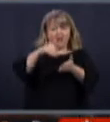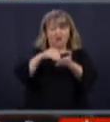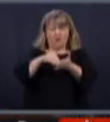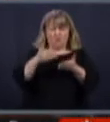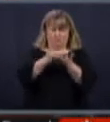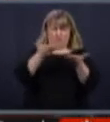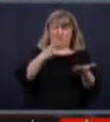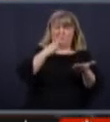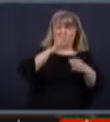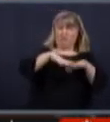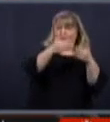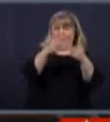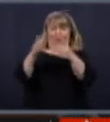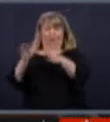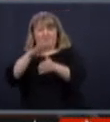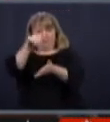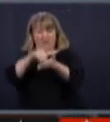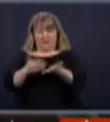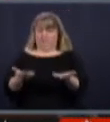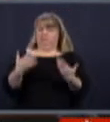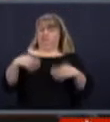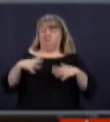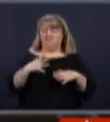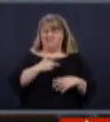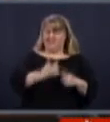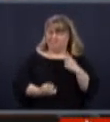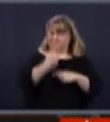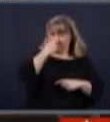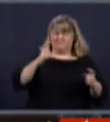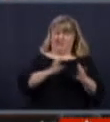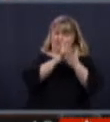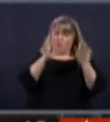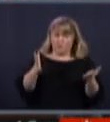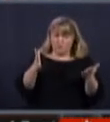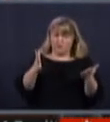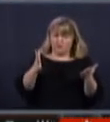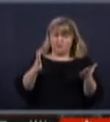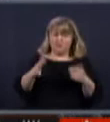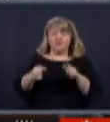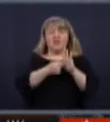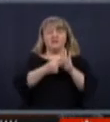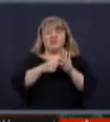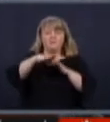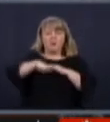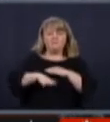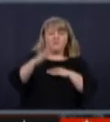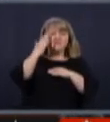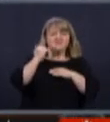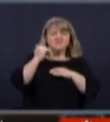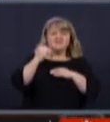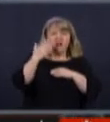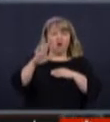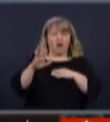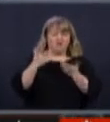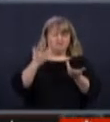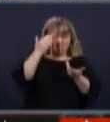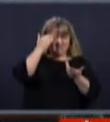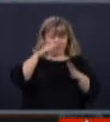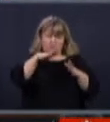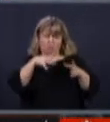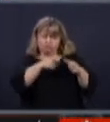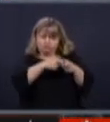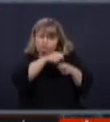déconfinement. Est-ce que ce n'est pas un pari risqué? Et là, je vous amène au Bas-Saint-Laurent, où il y a moins de cas, alors que les